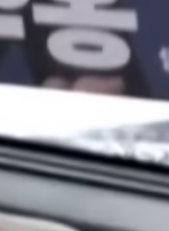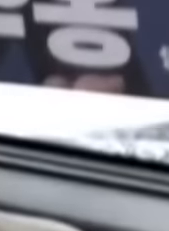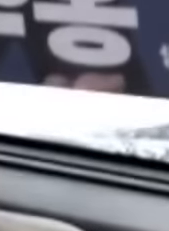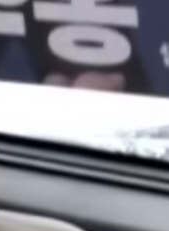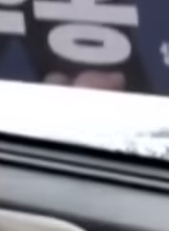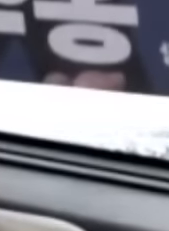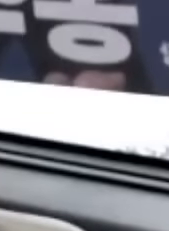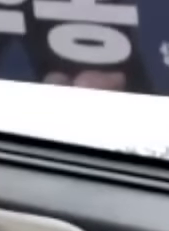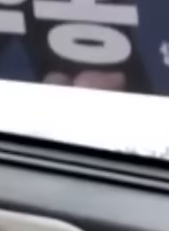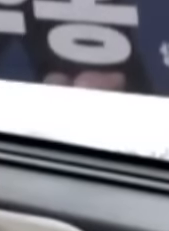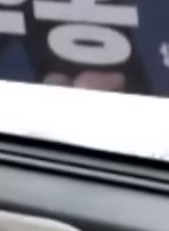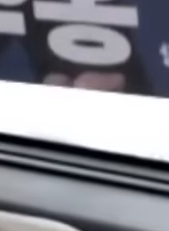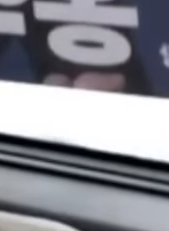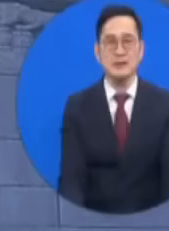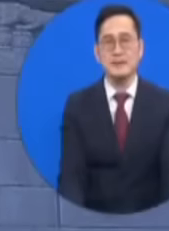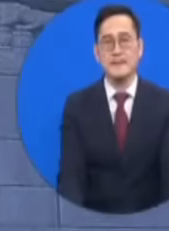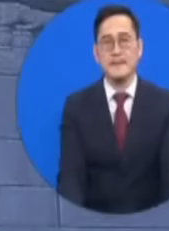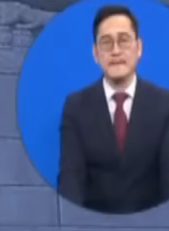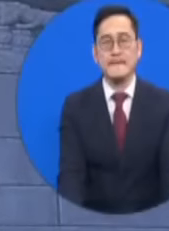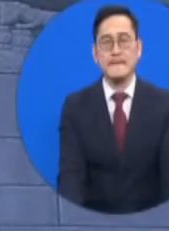거죠.